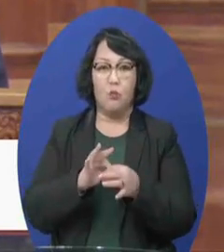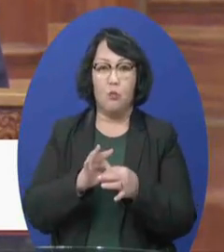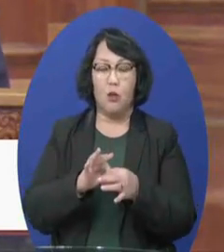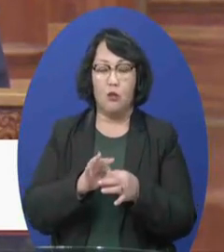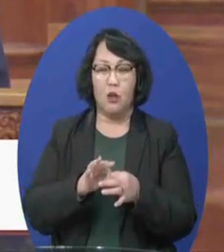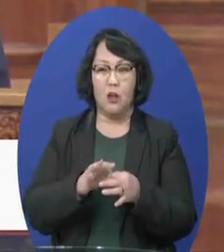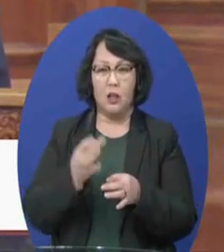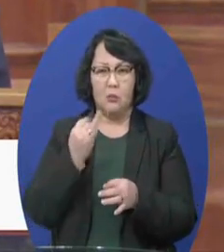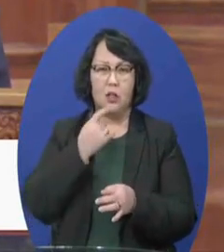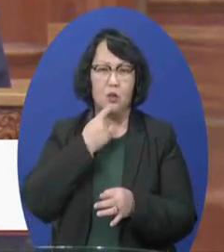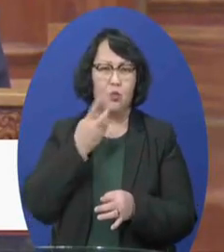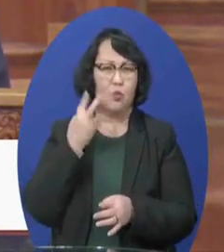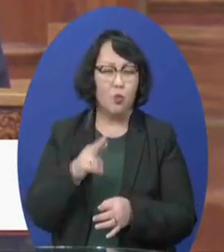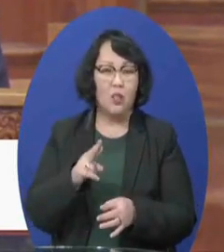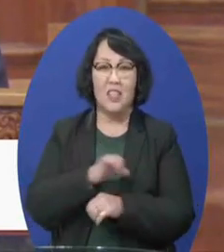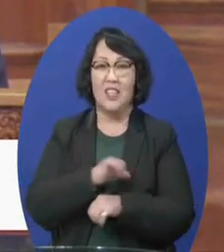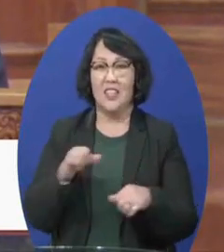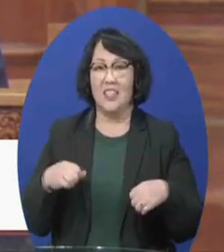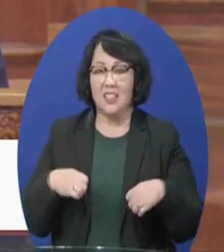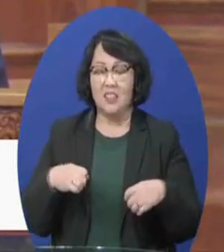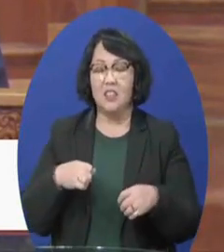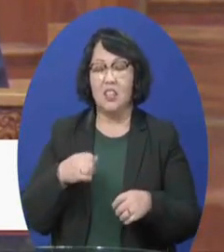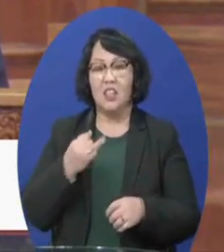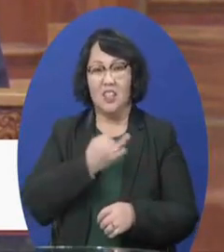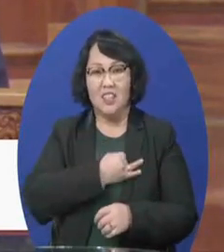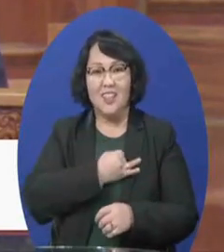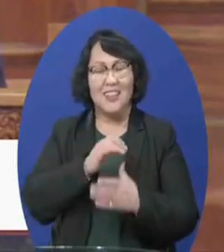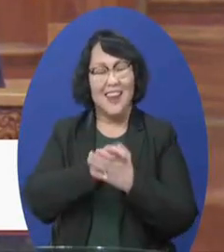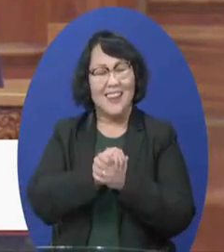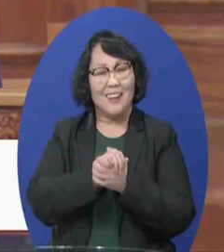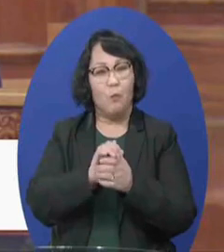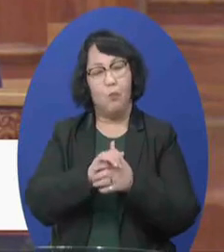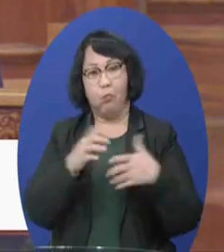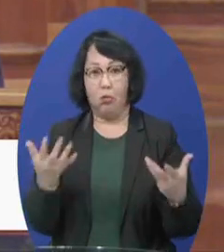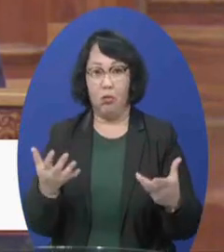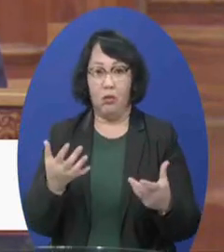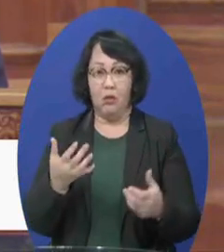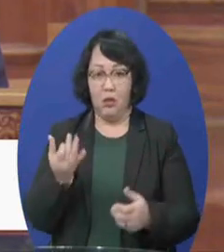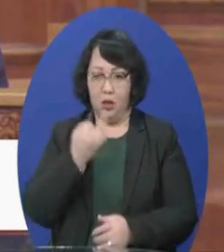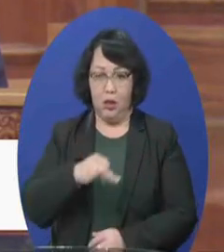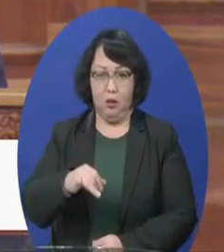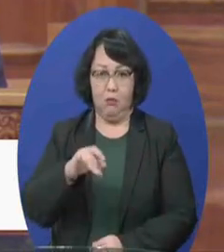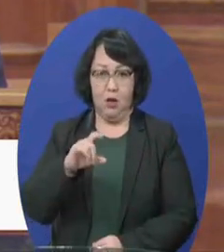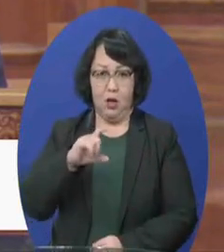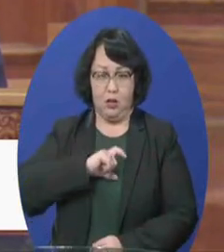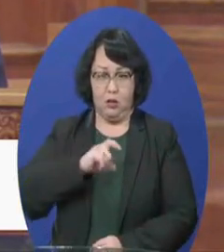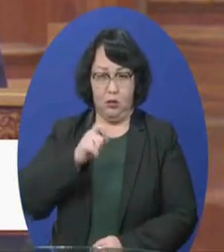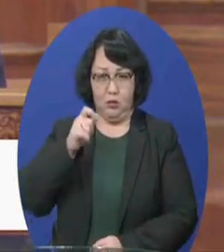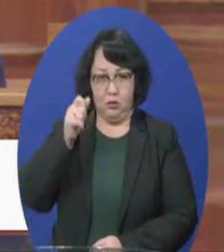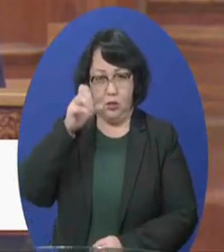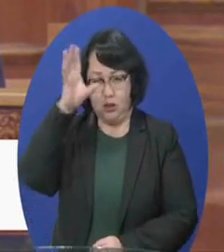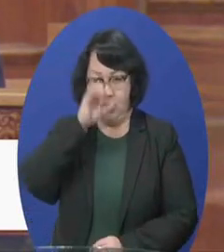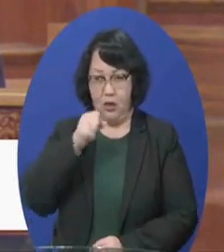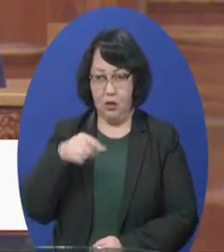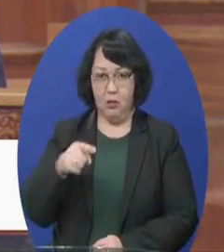цаг үед нийт ард түмний сонголт итгэл найдварыг өсвөрдүүлэх эрх энэ хүнд байхгүй. Би